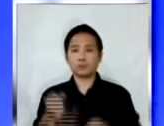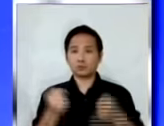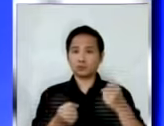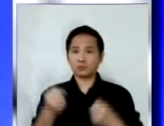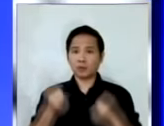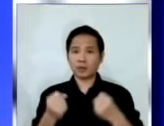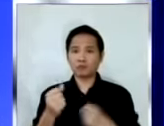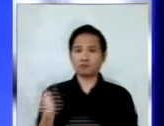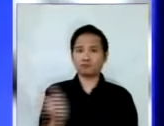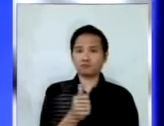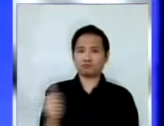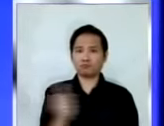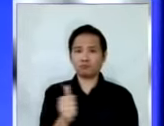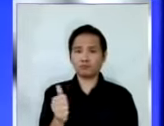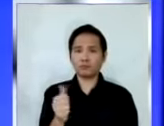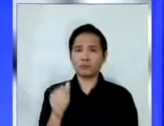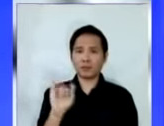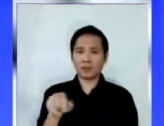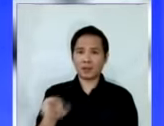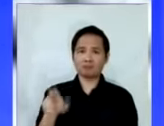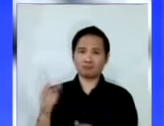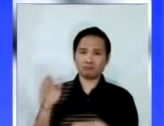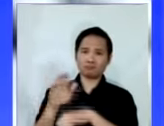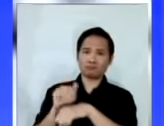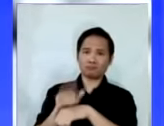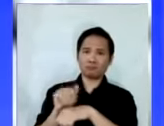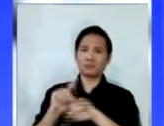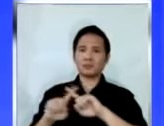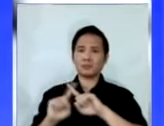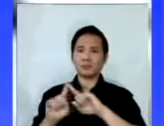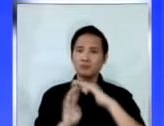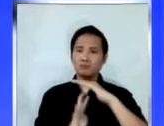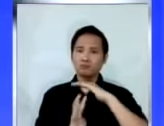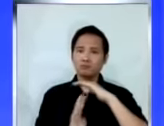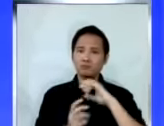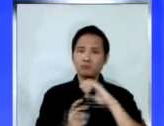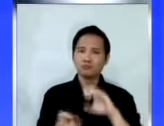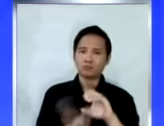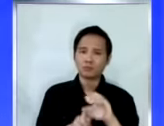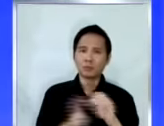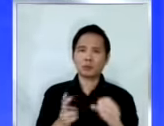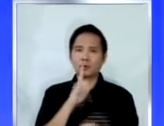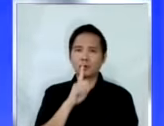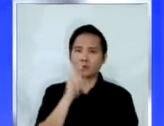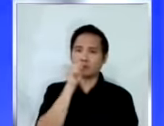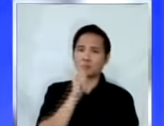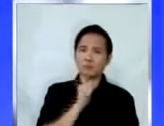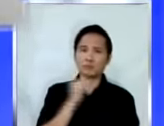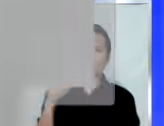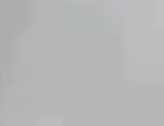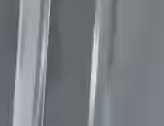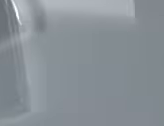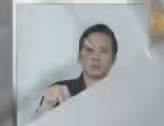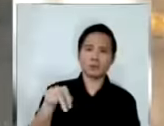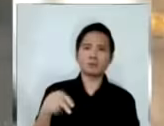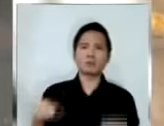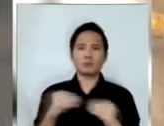rin ng ilang mga pasahero. Yung mga pasahero na dati nagtsatsaga raw na maglakad, nakatutok si Jung Generation.